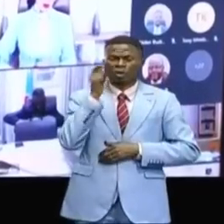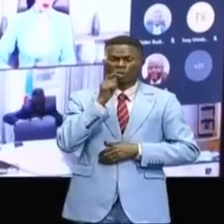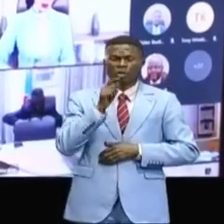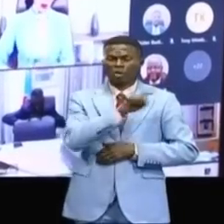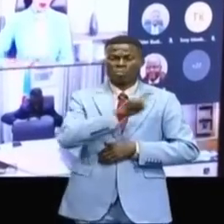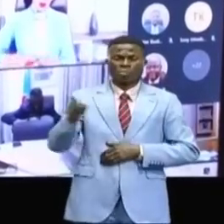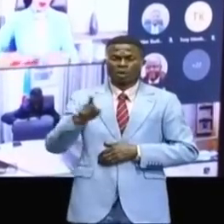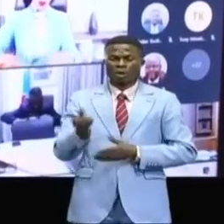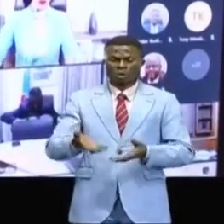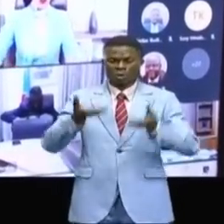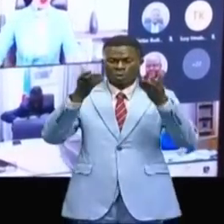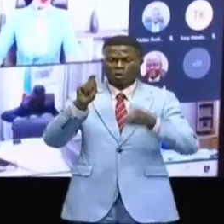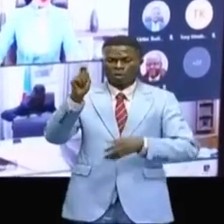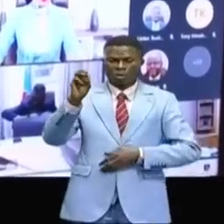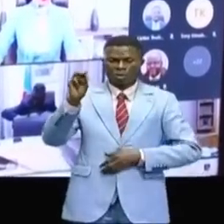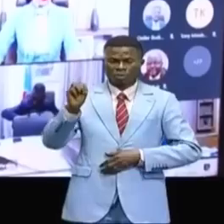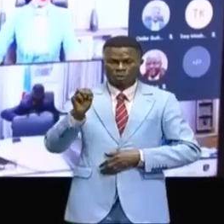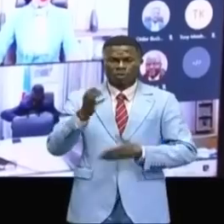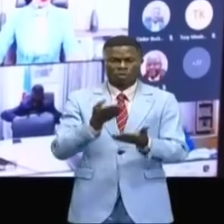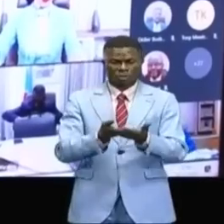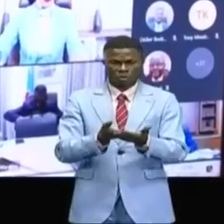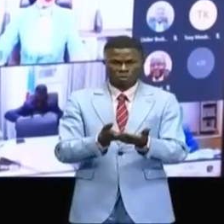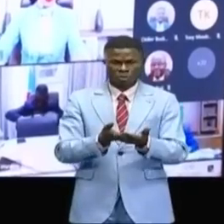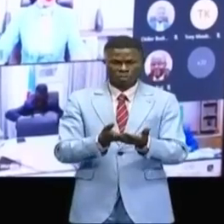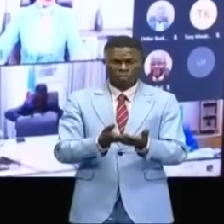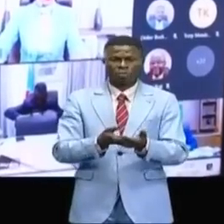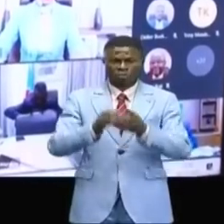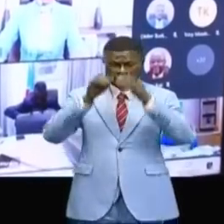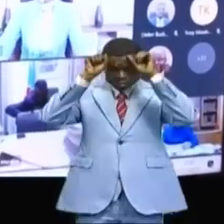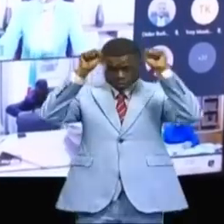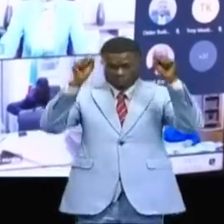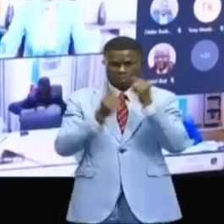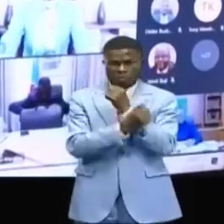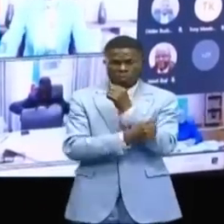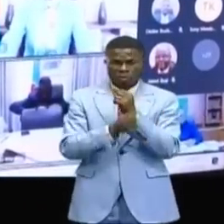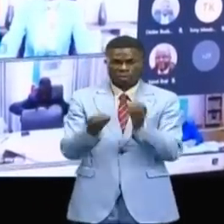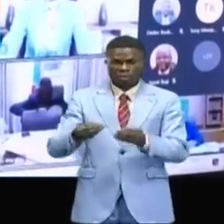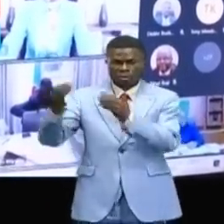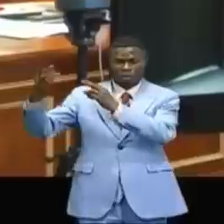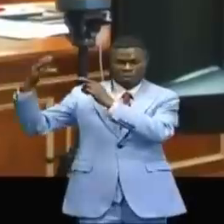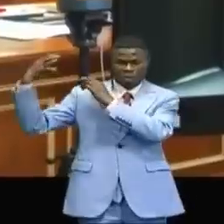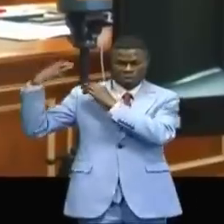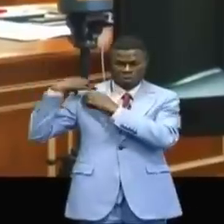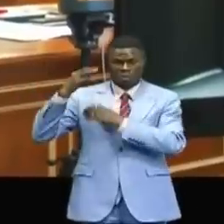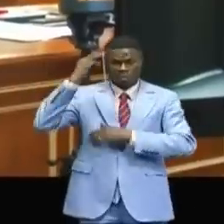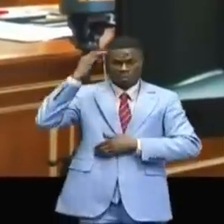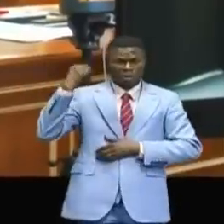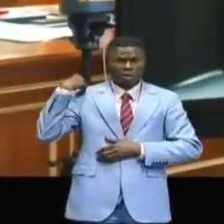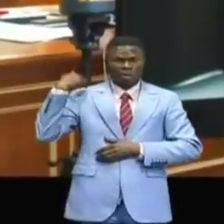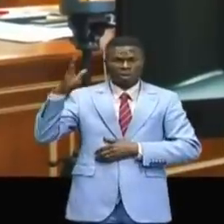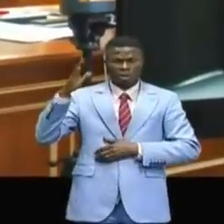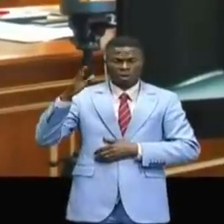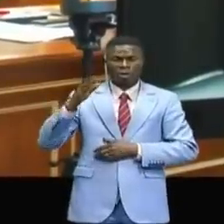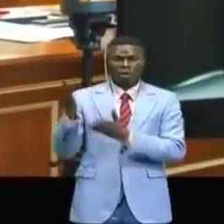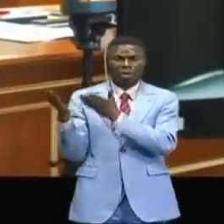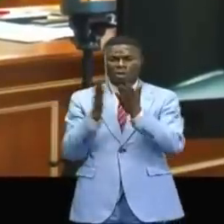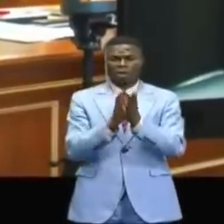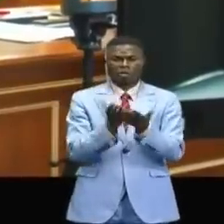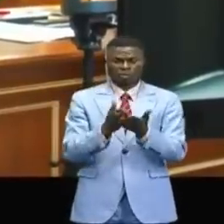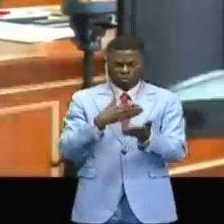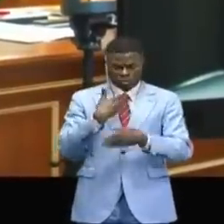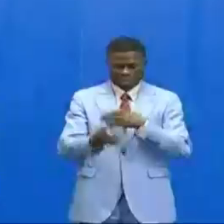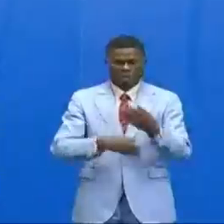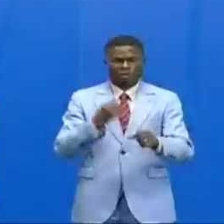tonnes de bitume. Le président de la République a chargé la ministre d'État, ministre du portefeuille, d'accélérer